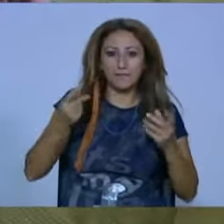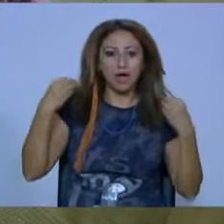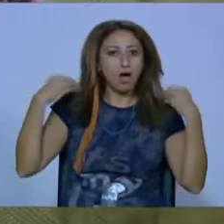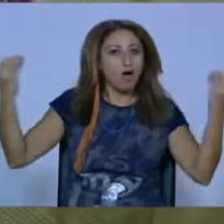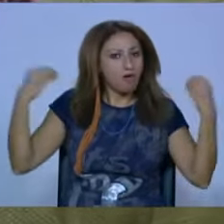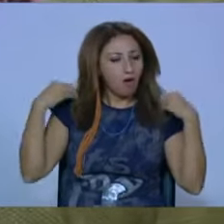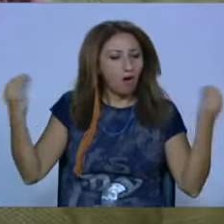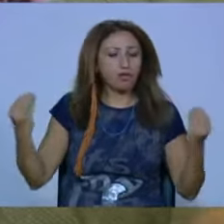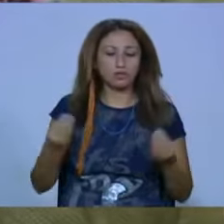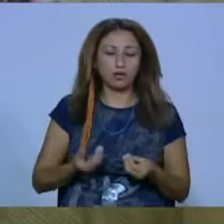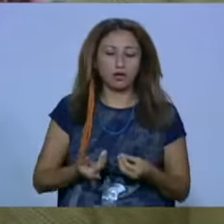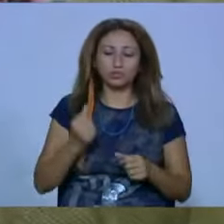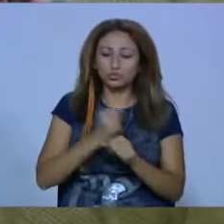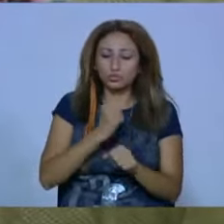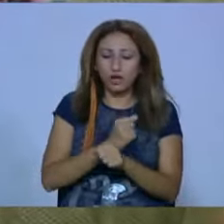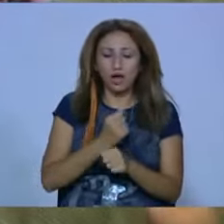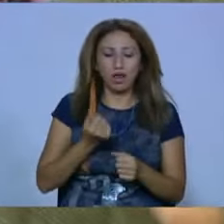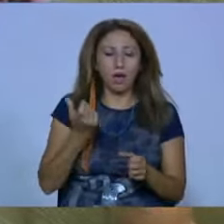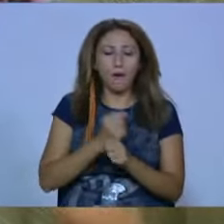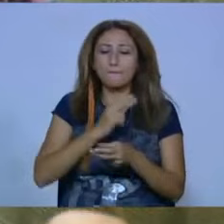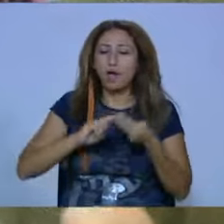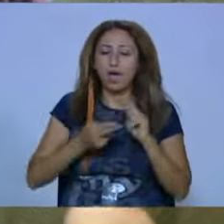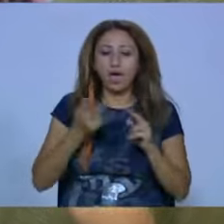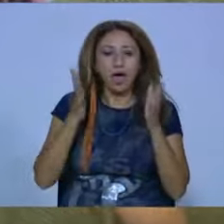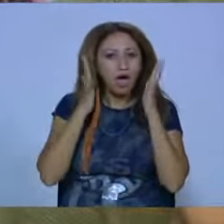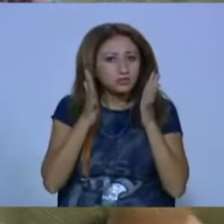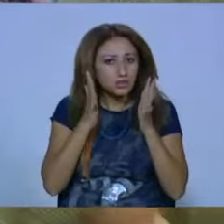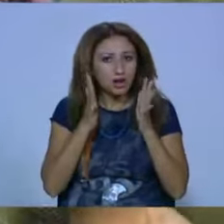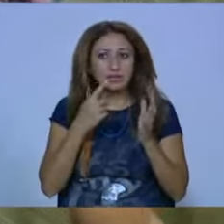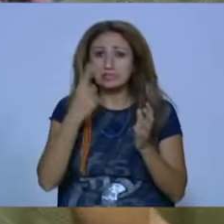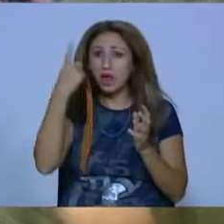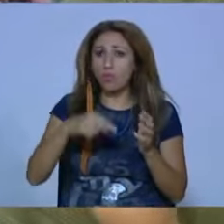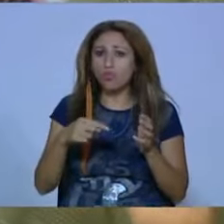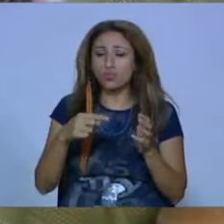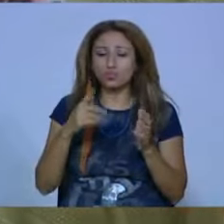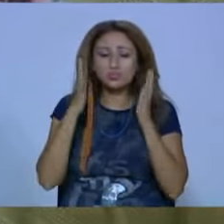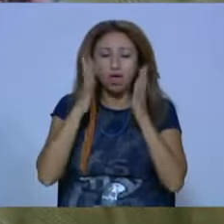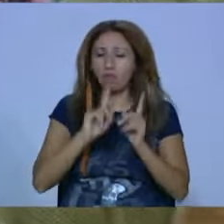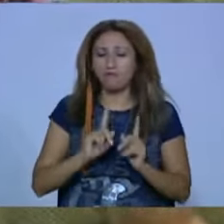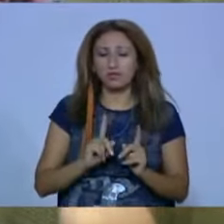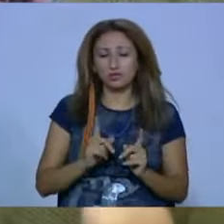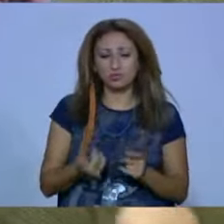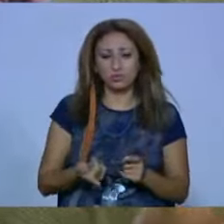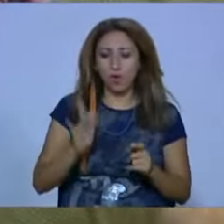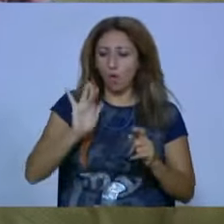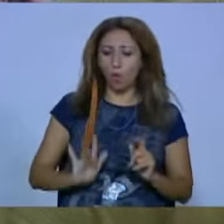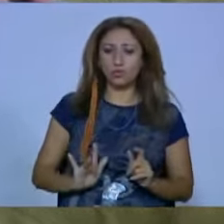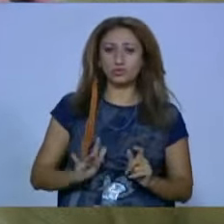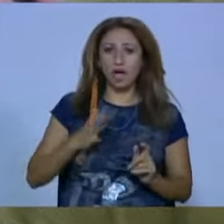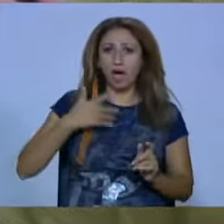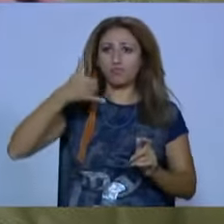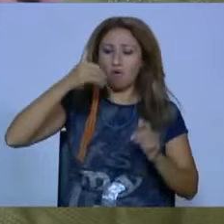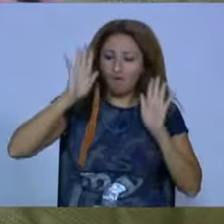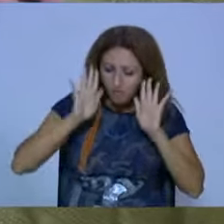عندي رياضه، اشتغل، اعمل اي، اصلي. ده انا ما اعرفش اصلي بقالي سنه ونص، ما بعرفش اصلي الا وانا قاعد على كرسي. كان نفسي ان